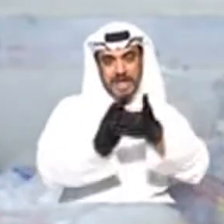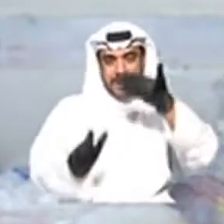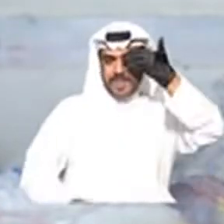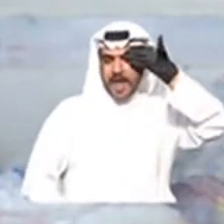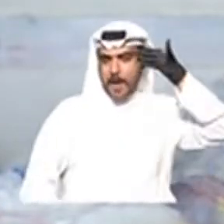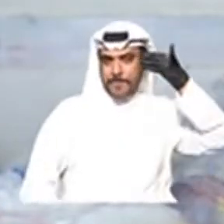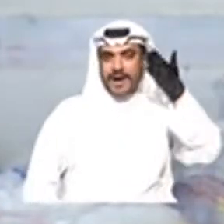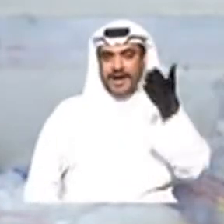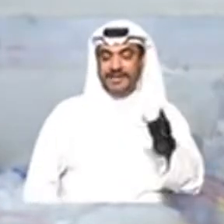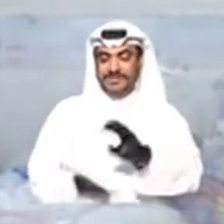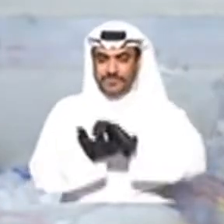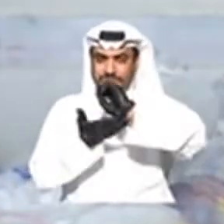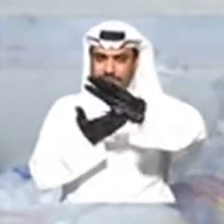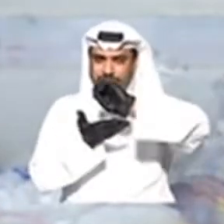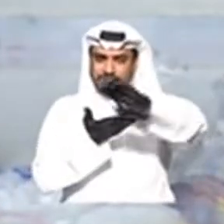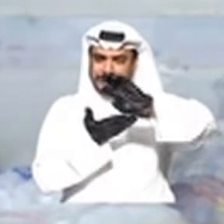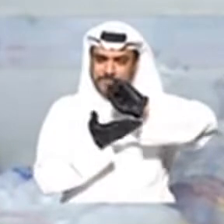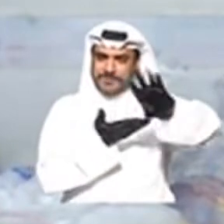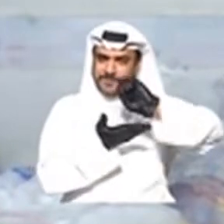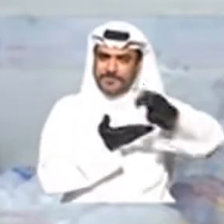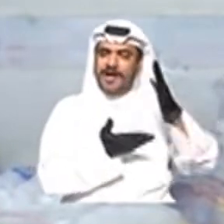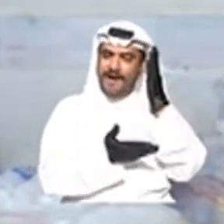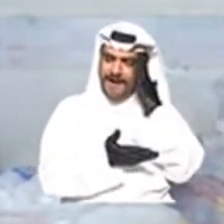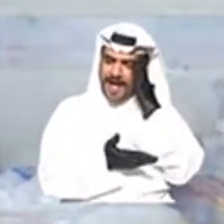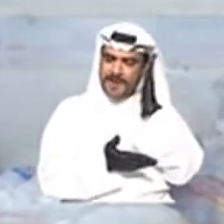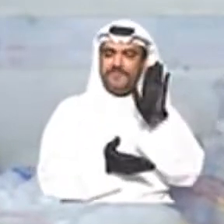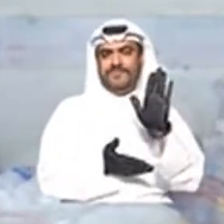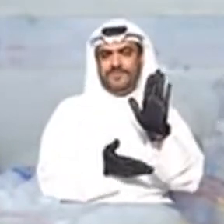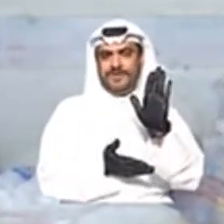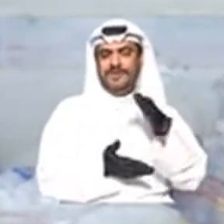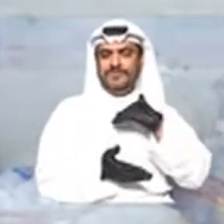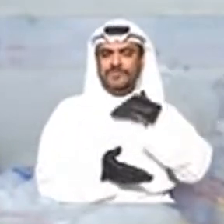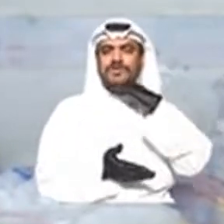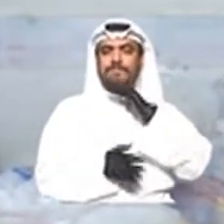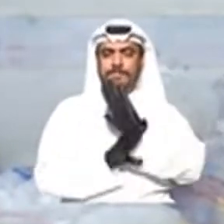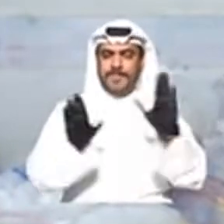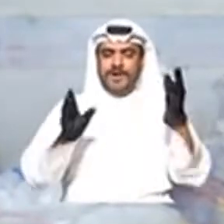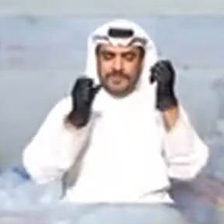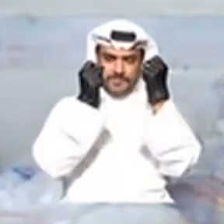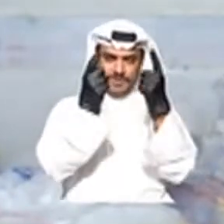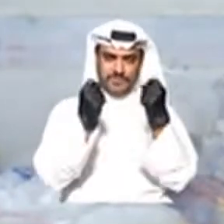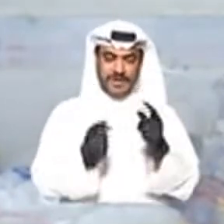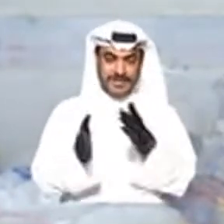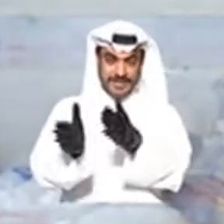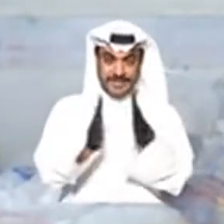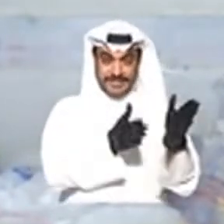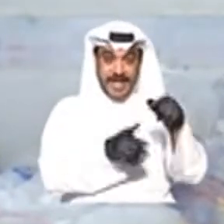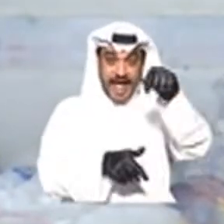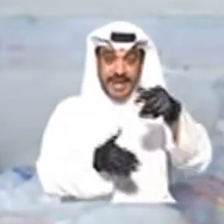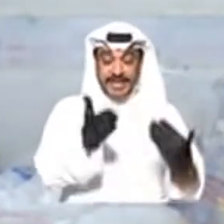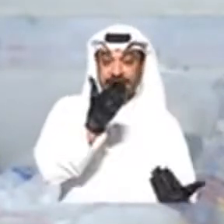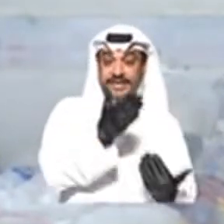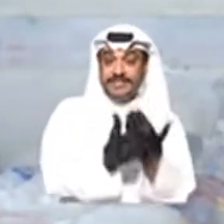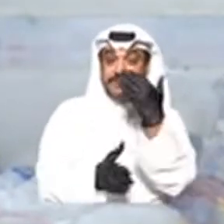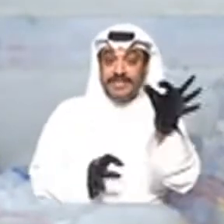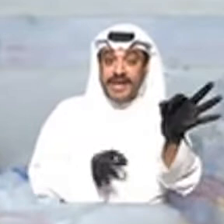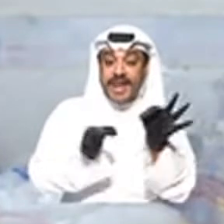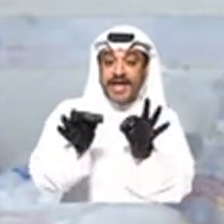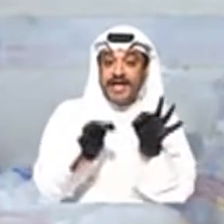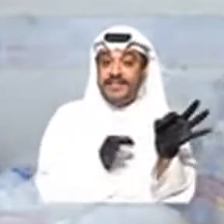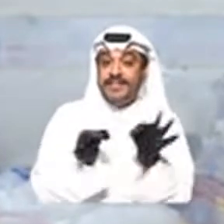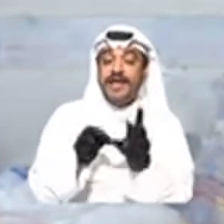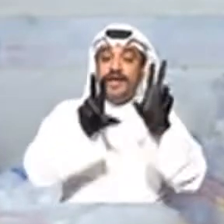يوميا، فالتعليمات موجودة لهم وهم عندهم على دراية في هذا الموضوع. إنما الخطة الجديدة أكيد راح تكون